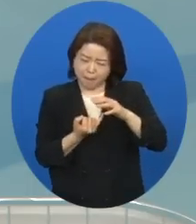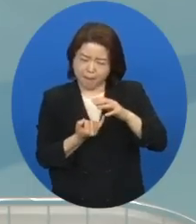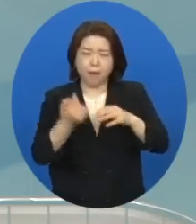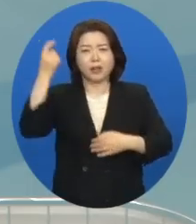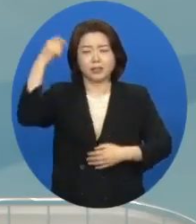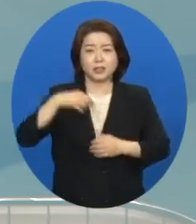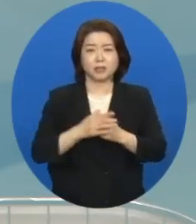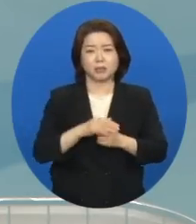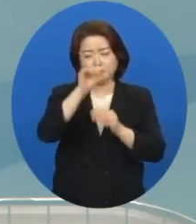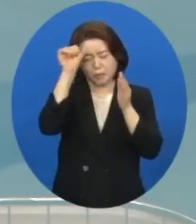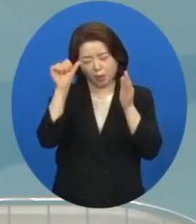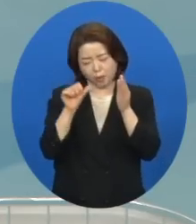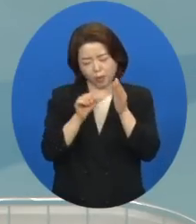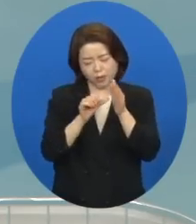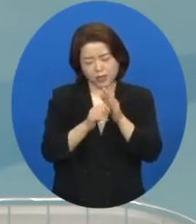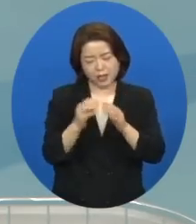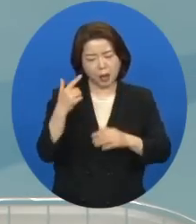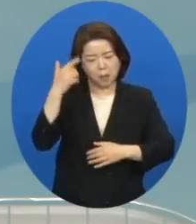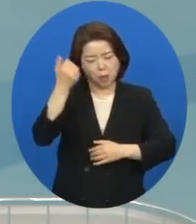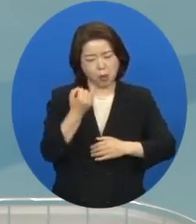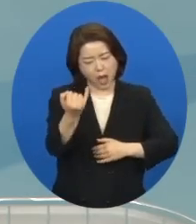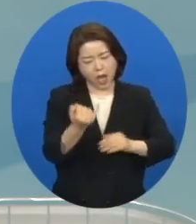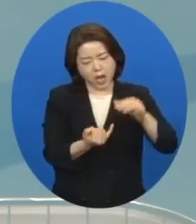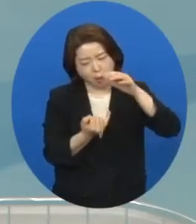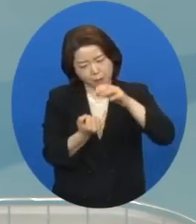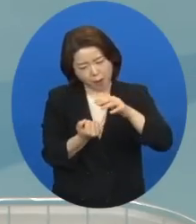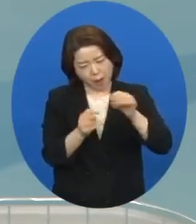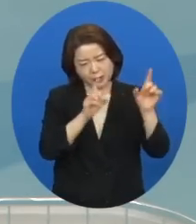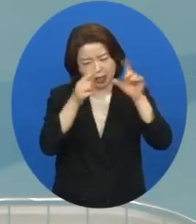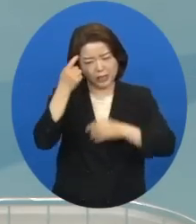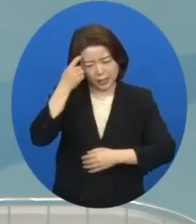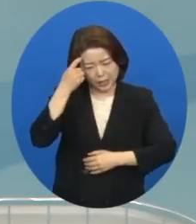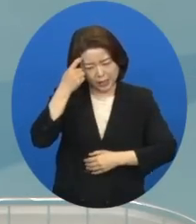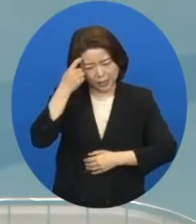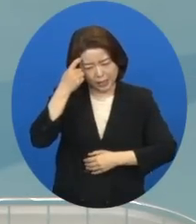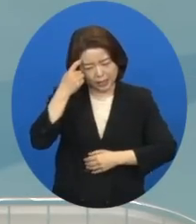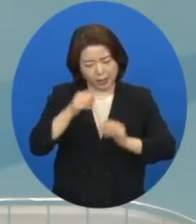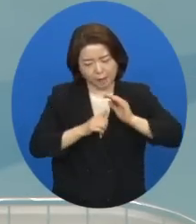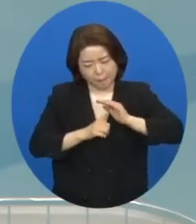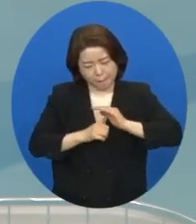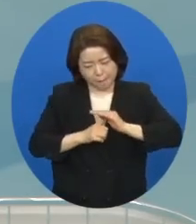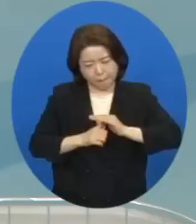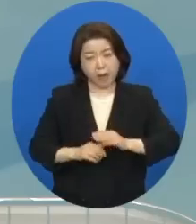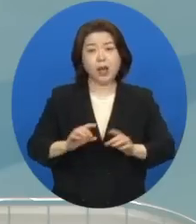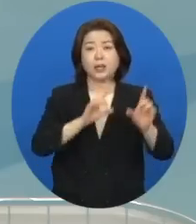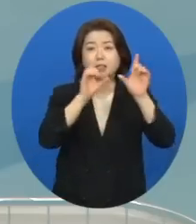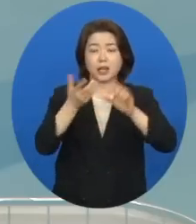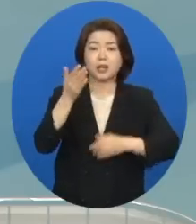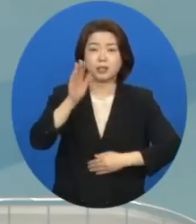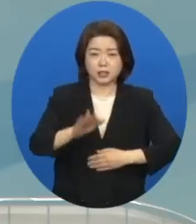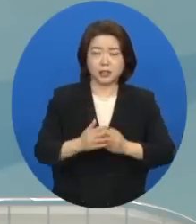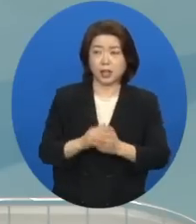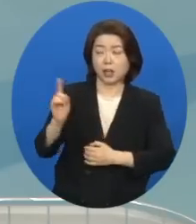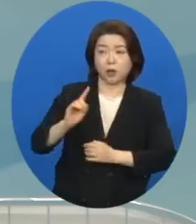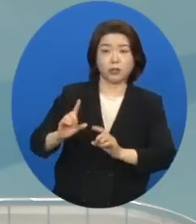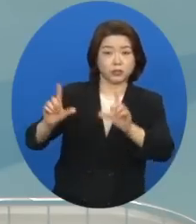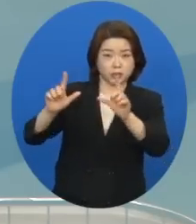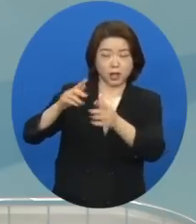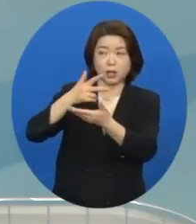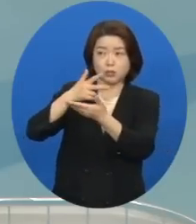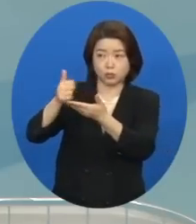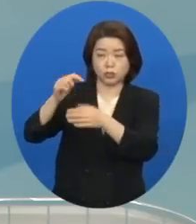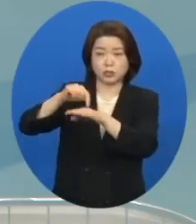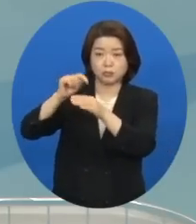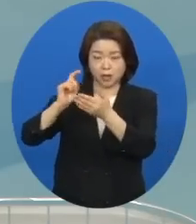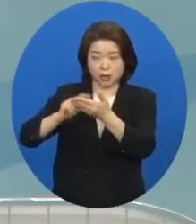이렇게 얽매여 사나 그렇게 생각을 하면서 지내는데 어느 날 주님이 마음에 내가